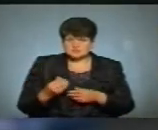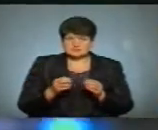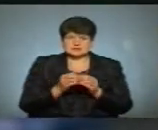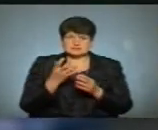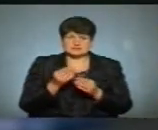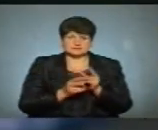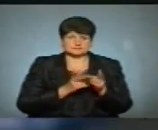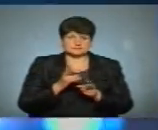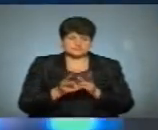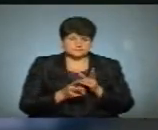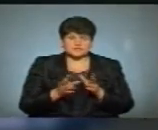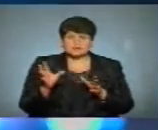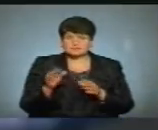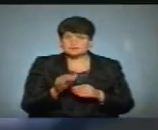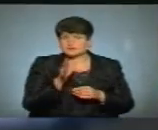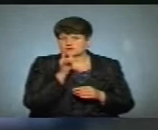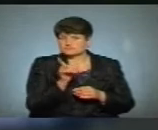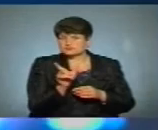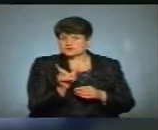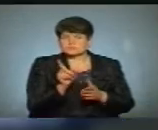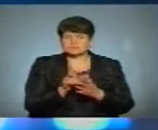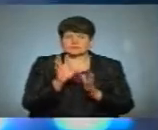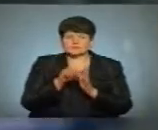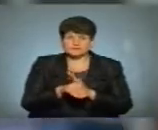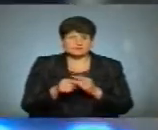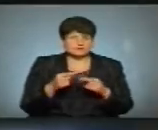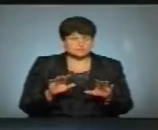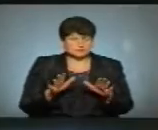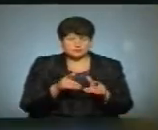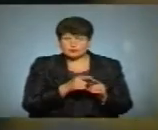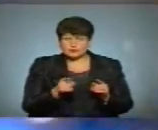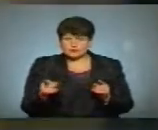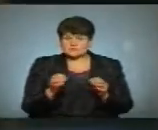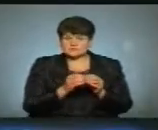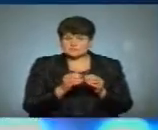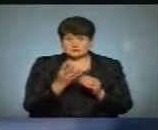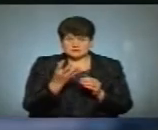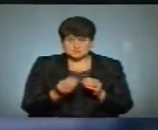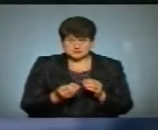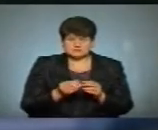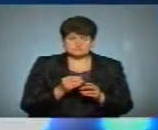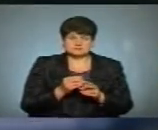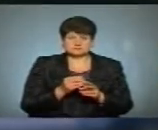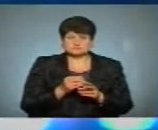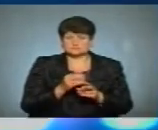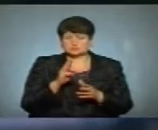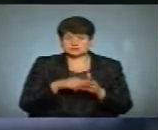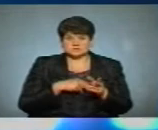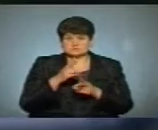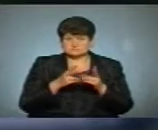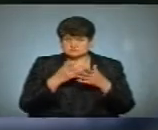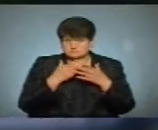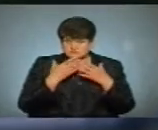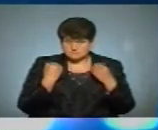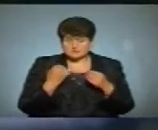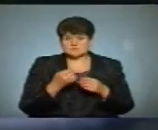оскарження. Тобто в ці часові рамки він повинен вкласти. З іншого випадку, якщо протягом 10 днів він штраф не оскаржує, протягом 15 не оплачує, сума